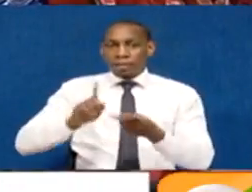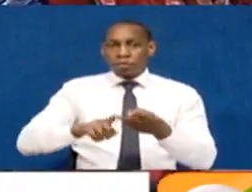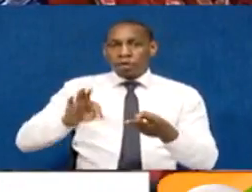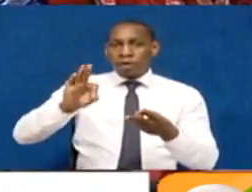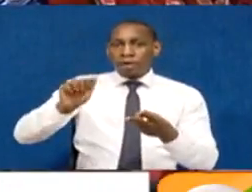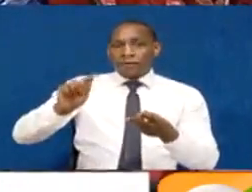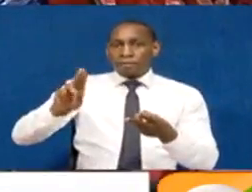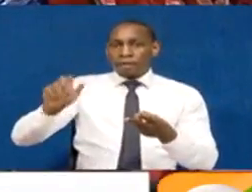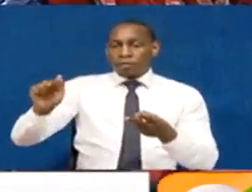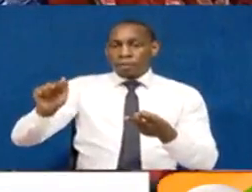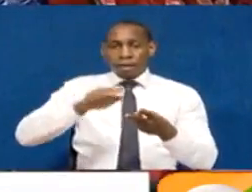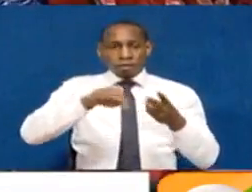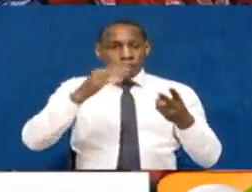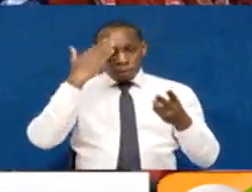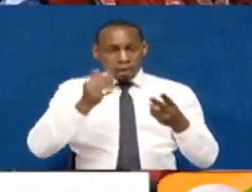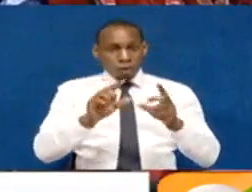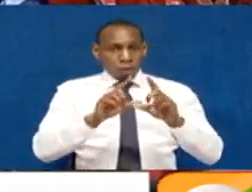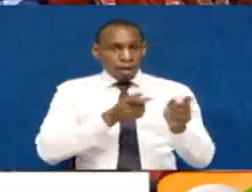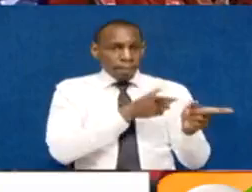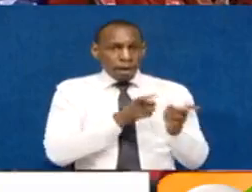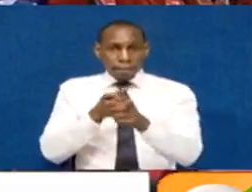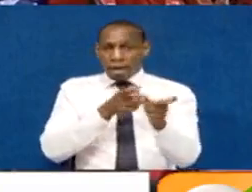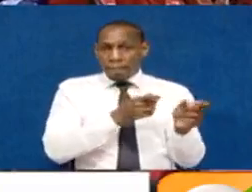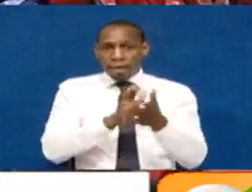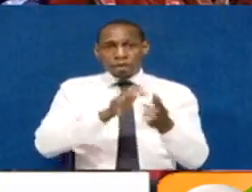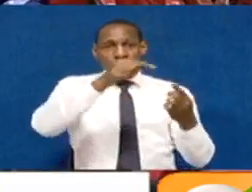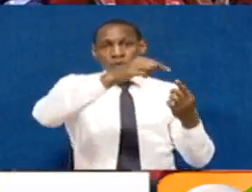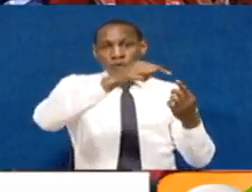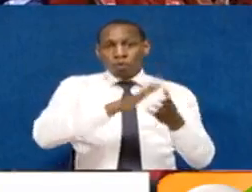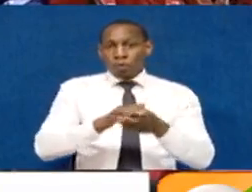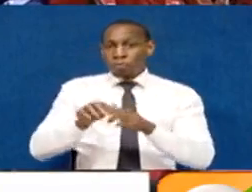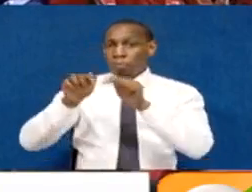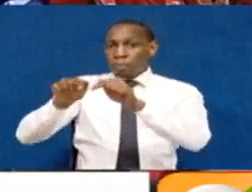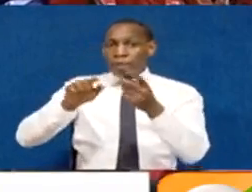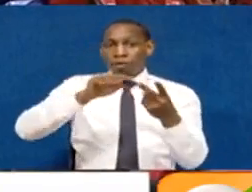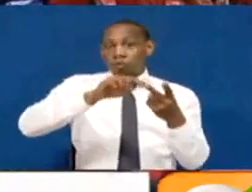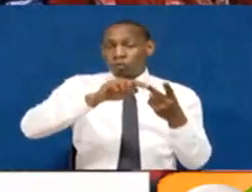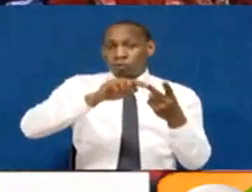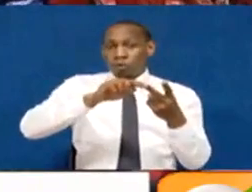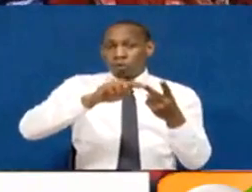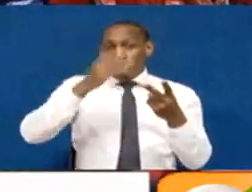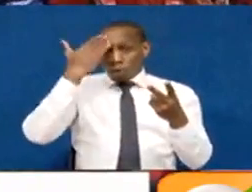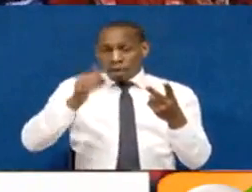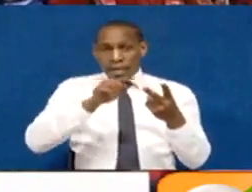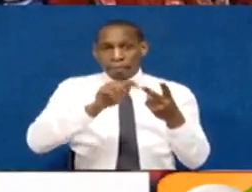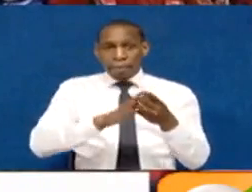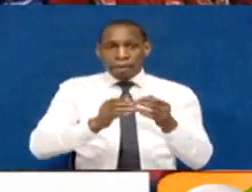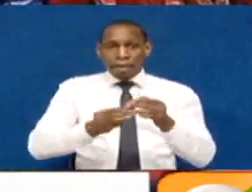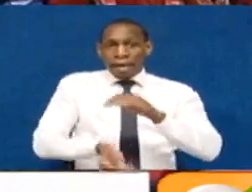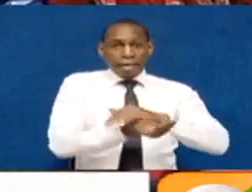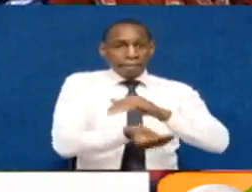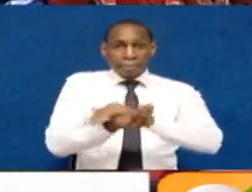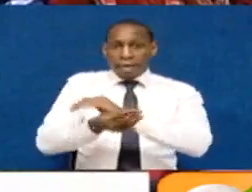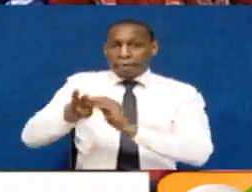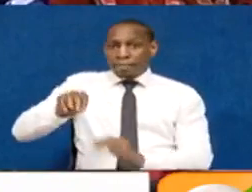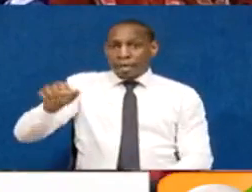Gedi kutokana na cheche za maneno kutoka kwao, Ndindi Nyoro akimlaumu Fatuma Gedi kwa kutoa hongo kwa